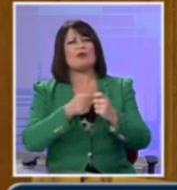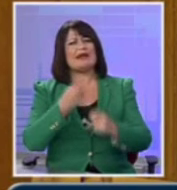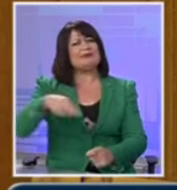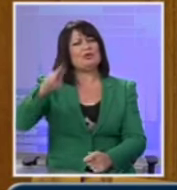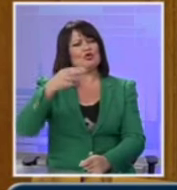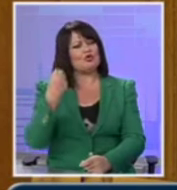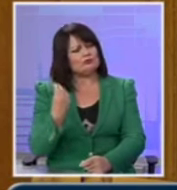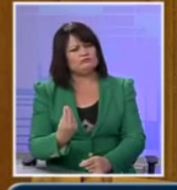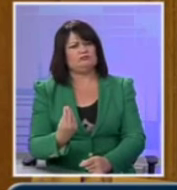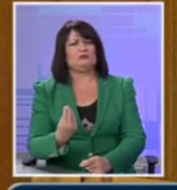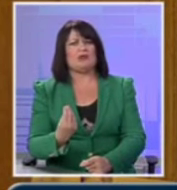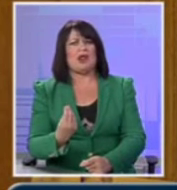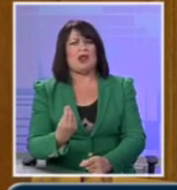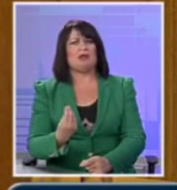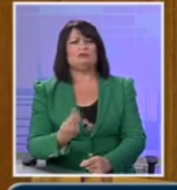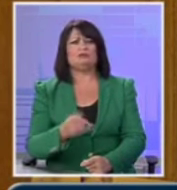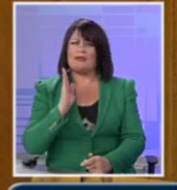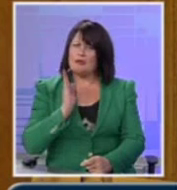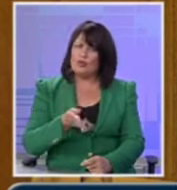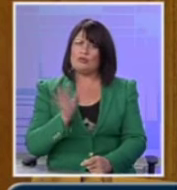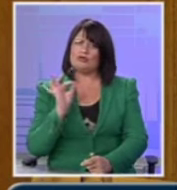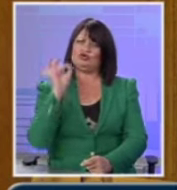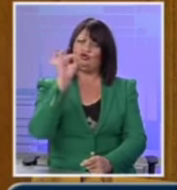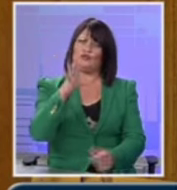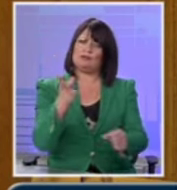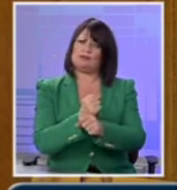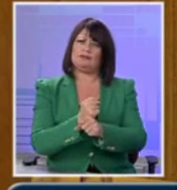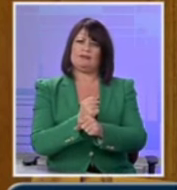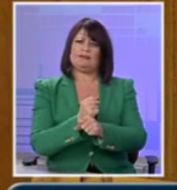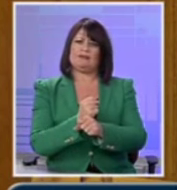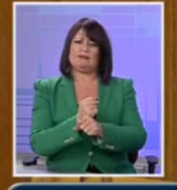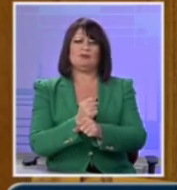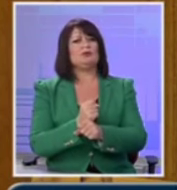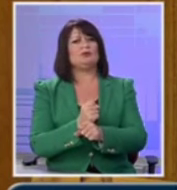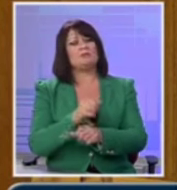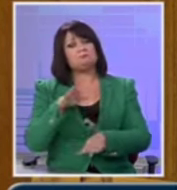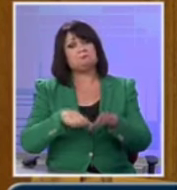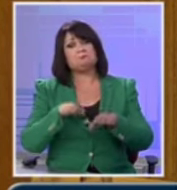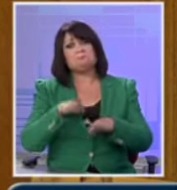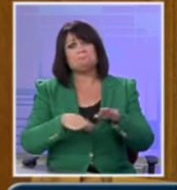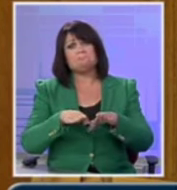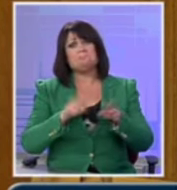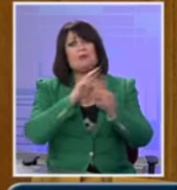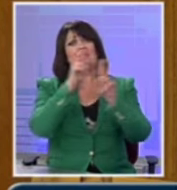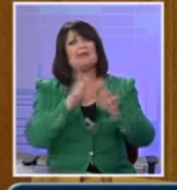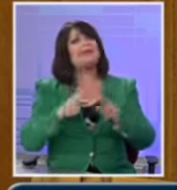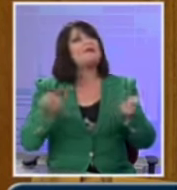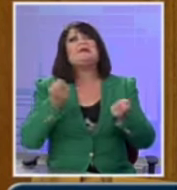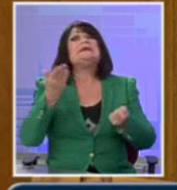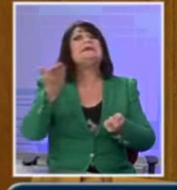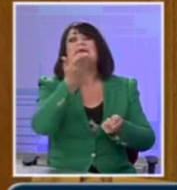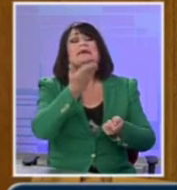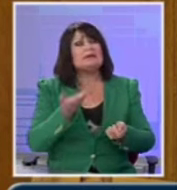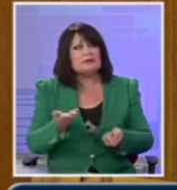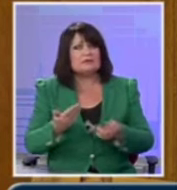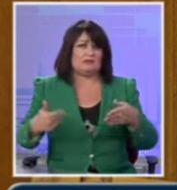επιτόκιο θα καταστεί ένας ορατός στόχος που θα μπορέσει να υλοποιηθεί ανάλογα και με τις διεθνείς εξελίξεις στο